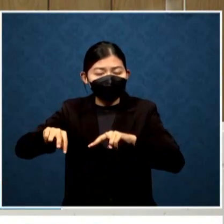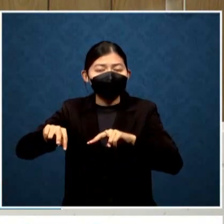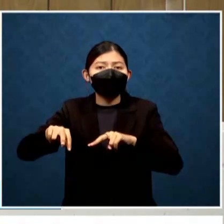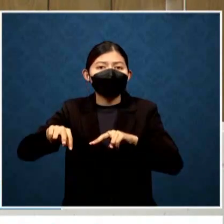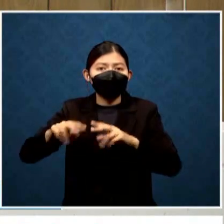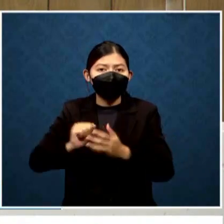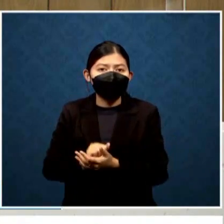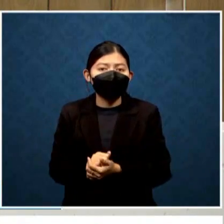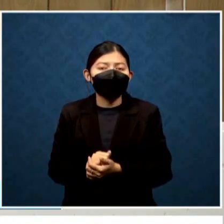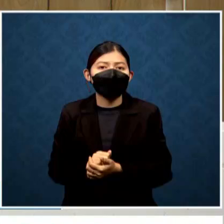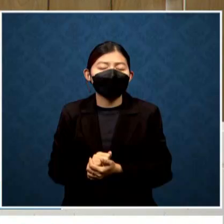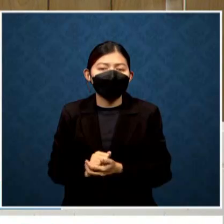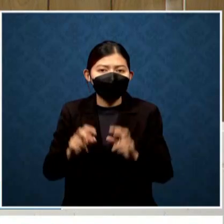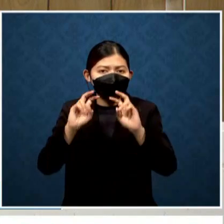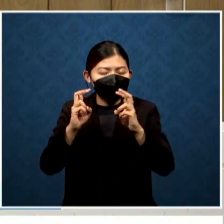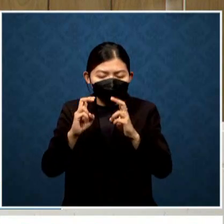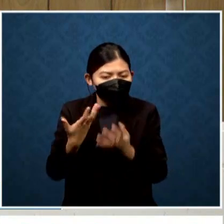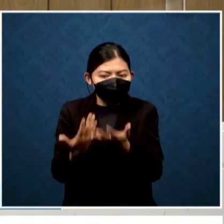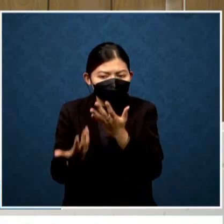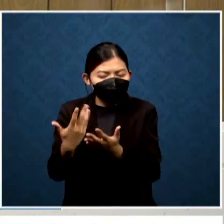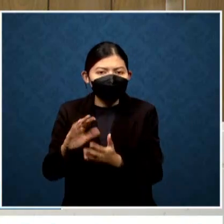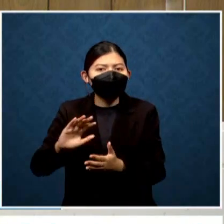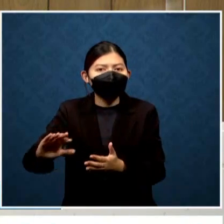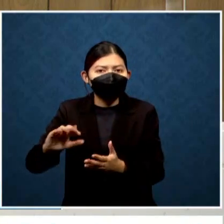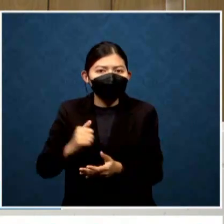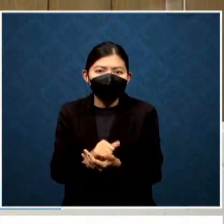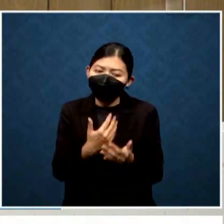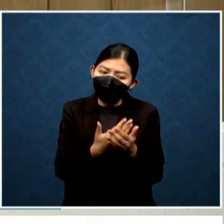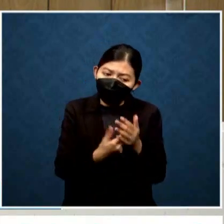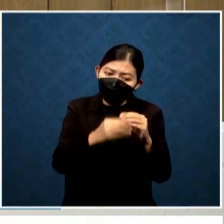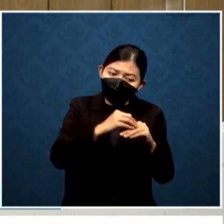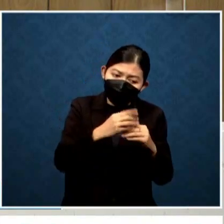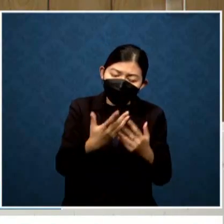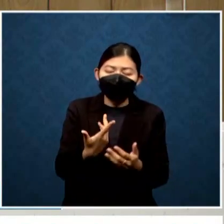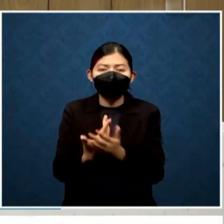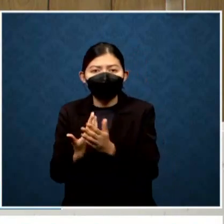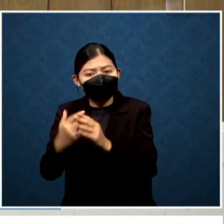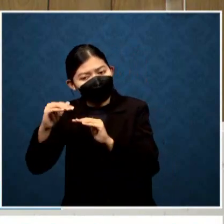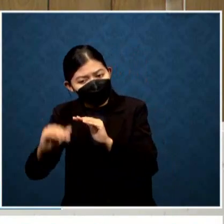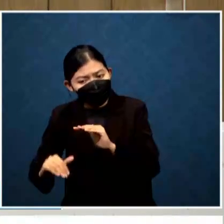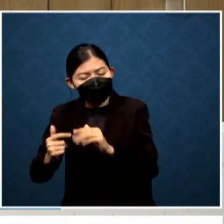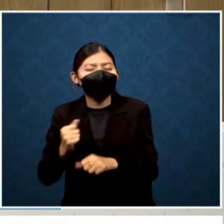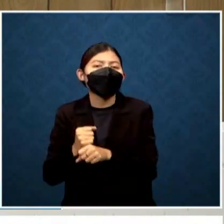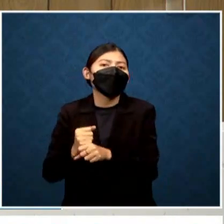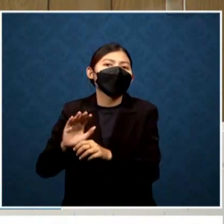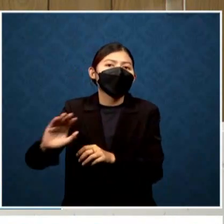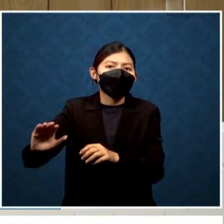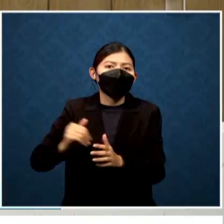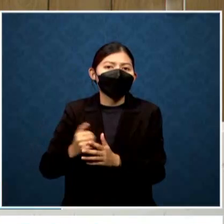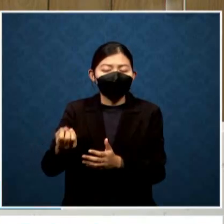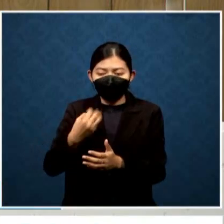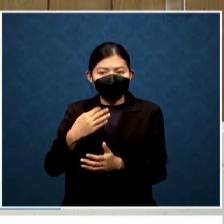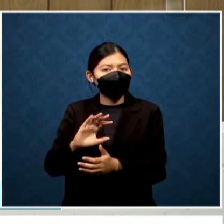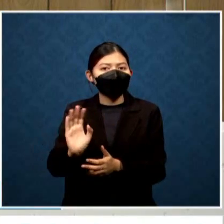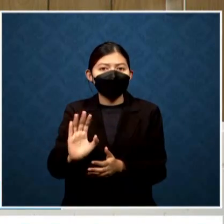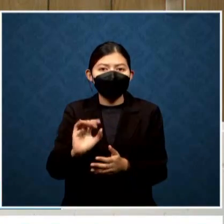ำเรื่องอะไรท่านก็ทำจะขึ้นราคาลดราคารถโดยสารท่านก็ทำท่านไม่ได้บอกผมนะครับเป็นตัวอย่